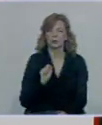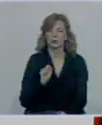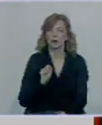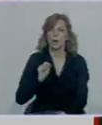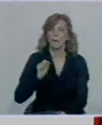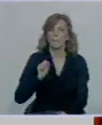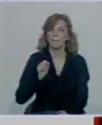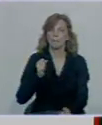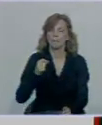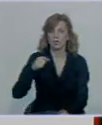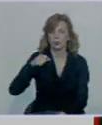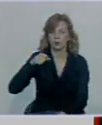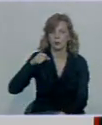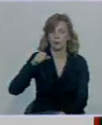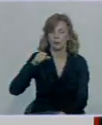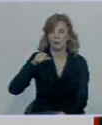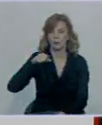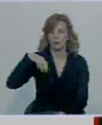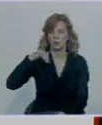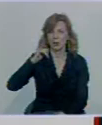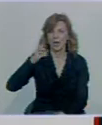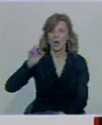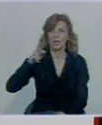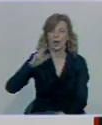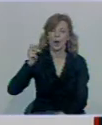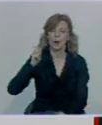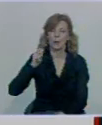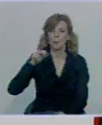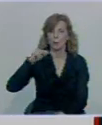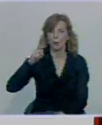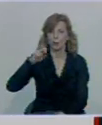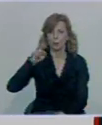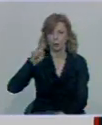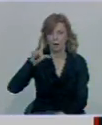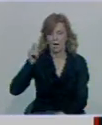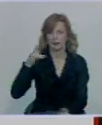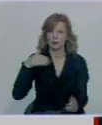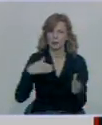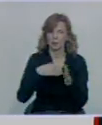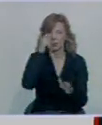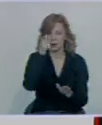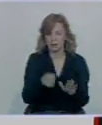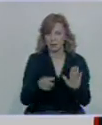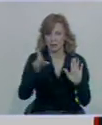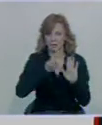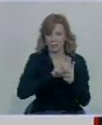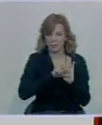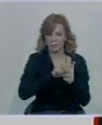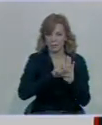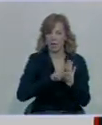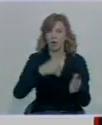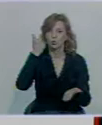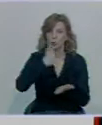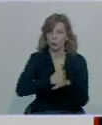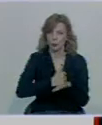Populară. Îi solicităm public să-și dea demisia, să respecte legea. Dacă nu, mâine o să solicităm în scris domnului prefect